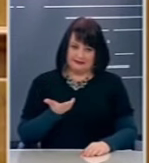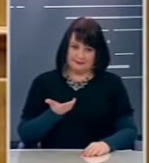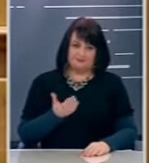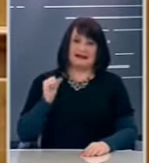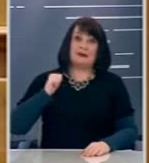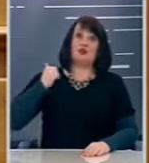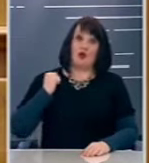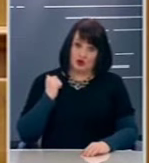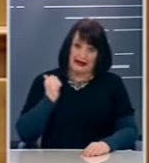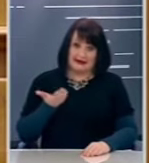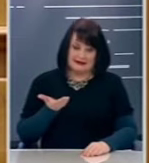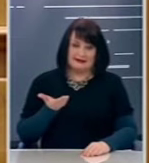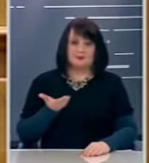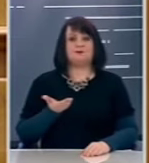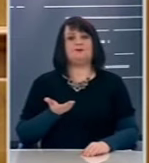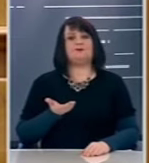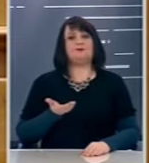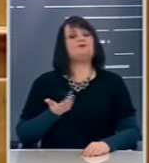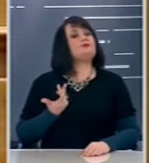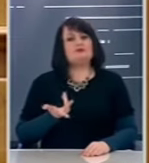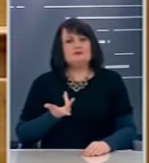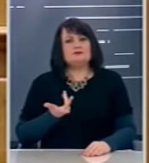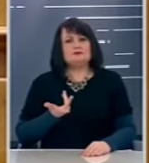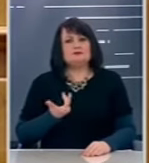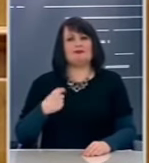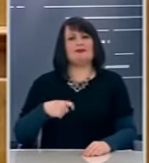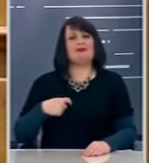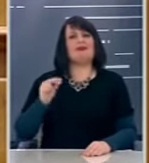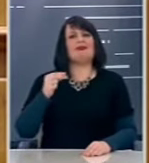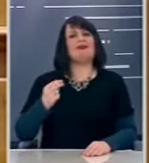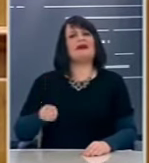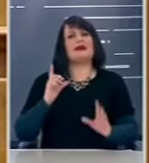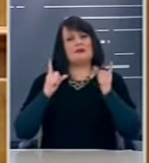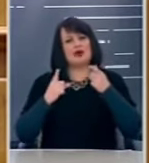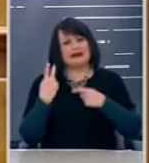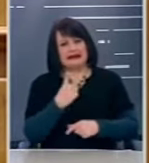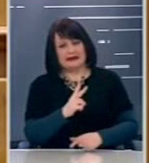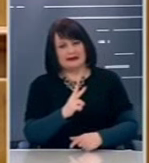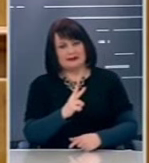και προχθές, κυρίες και κύριοι συνάδελφοι, τα στελέχη της Νέας Δημοκρατίας,